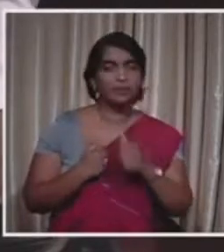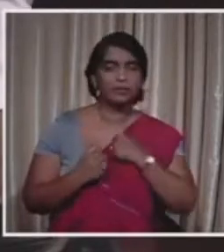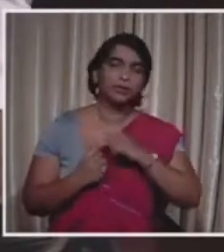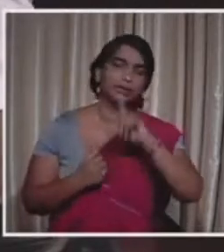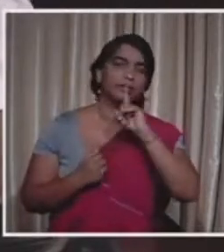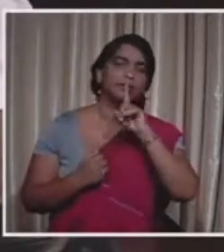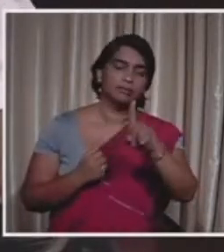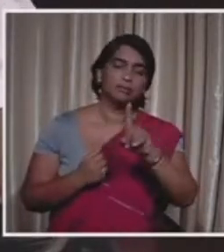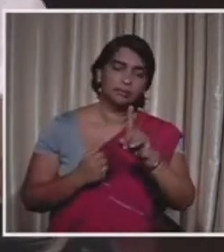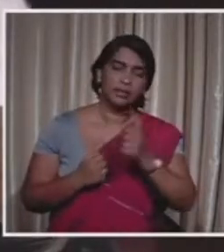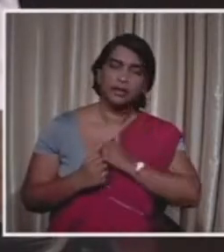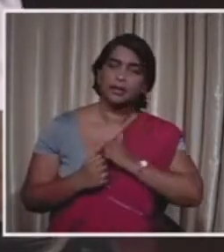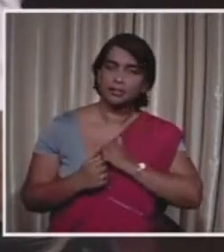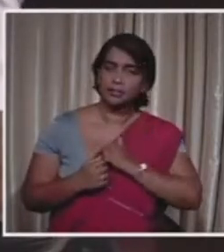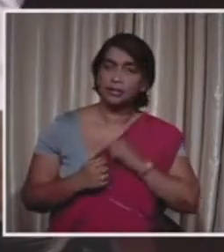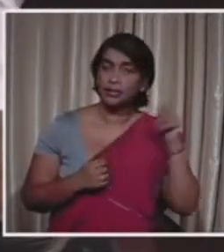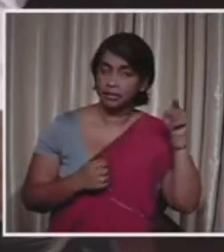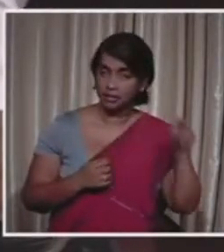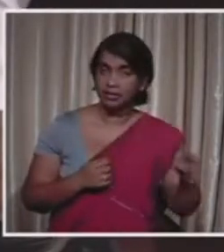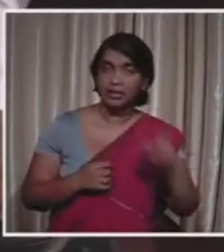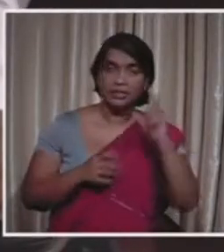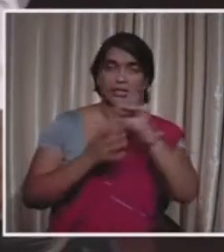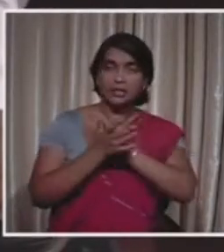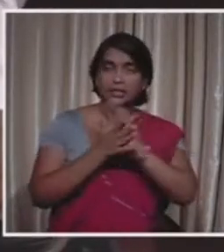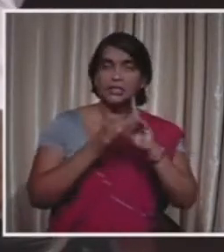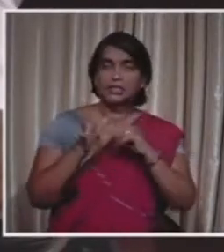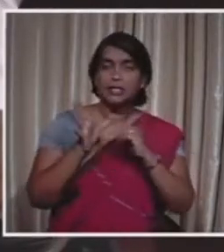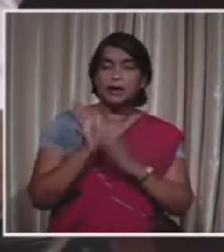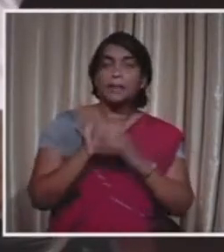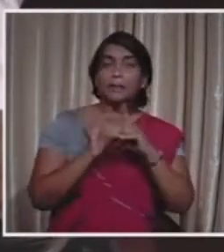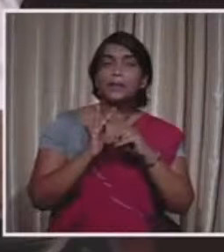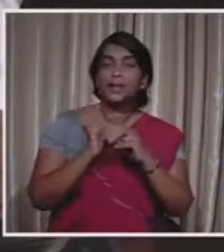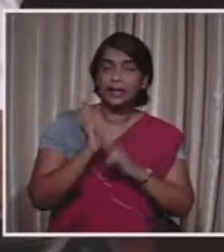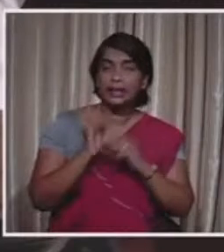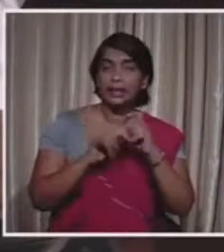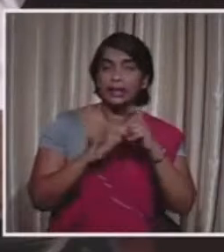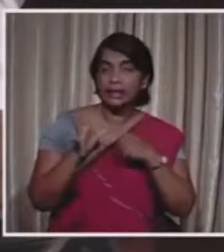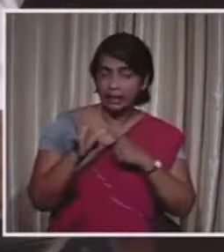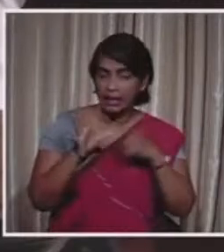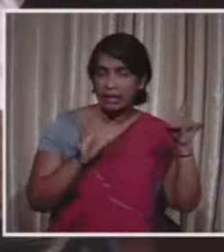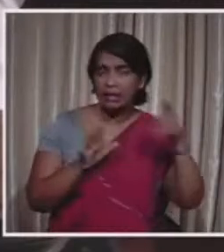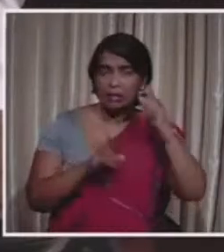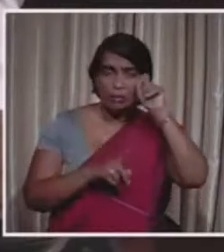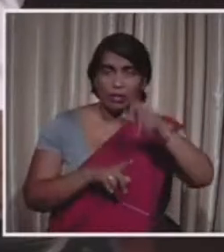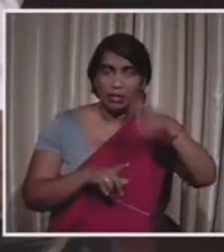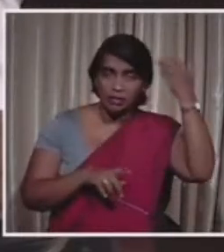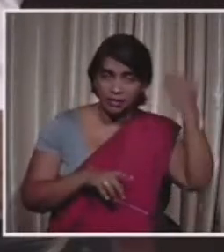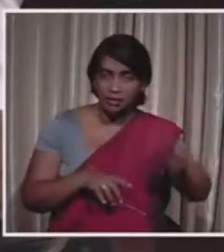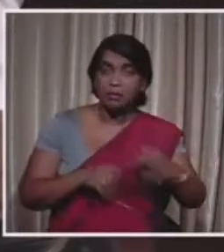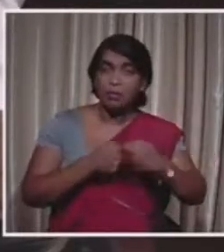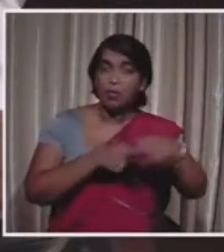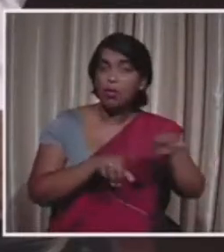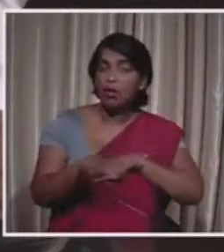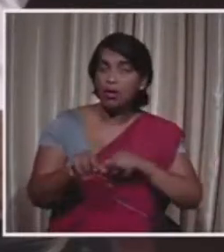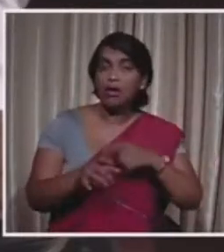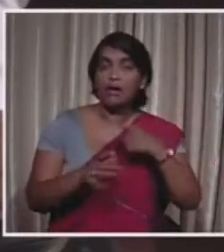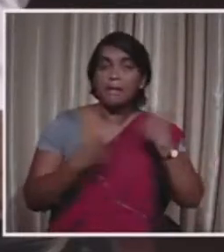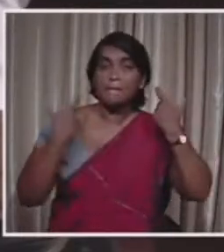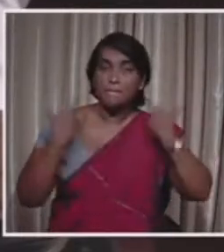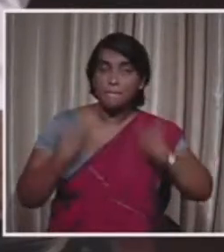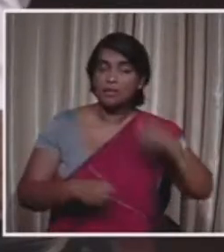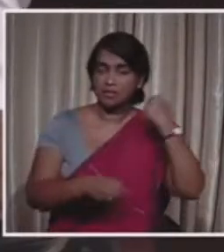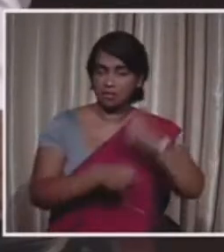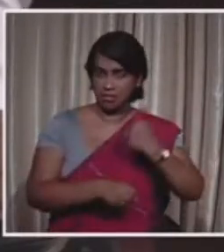kemathi me chaminda lakshange maraneta waga kiyannata ona rajapaksa